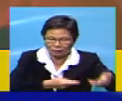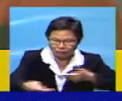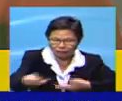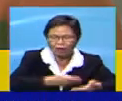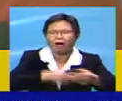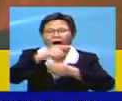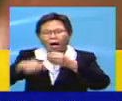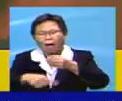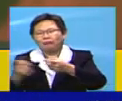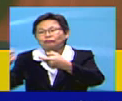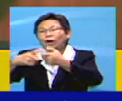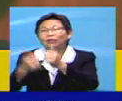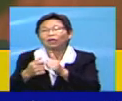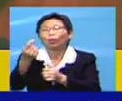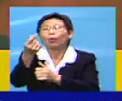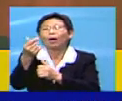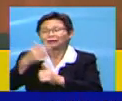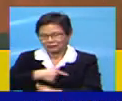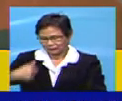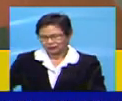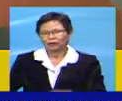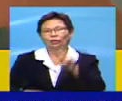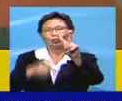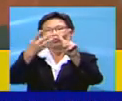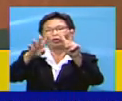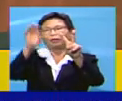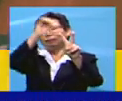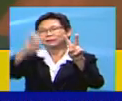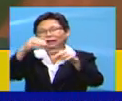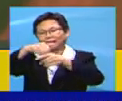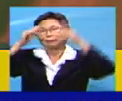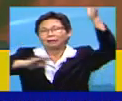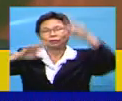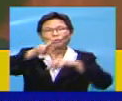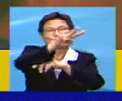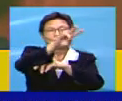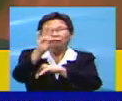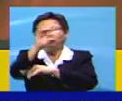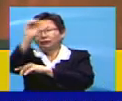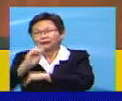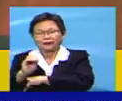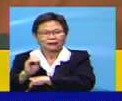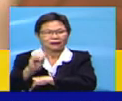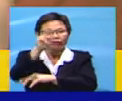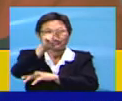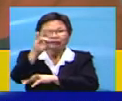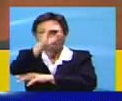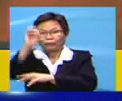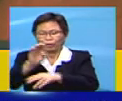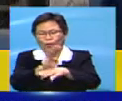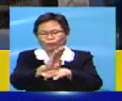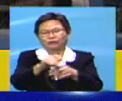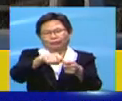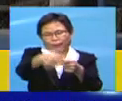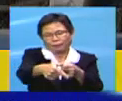related to RMB. The value perspective is 214%. 27% is specific to commercial